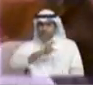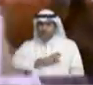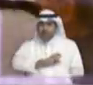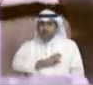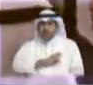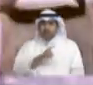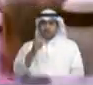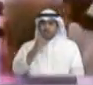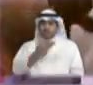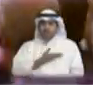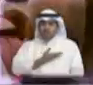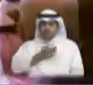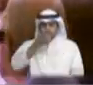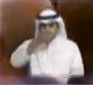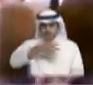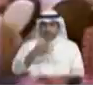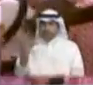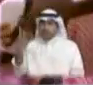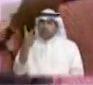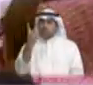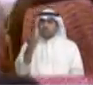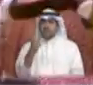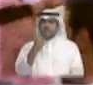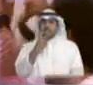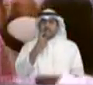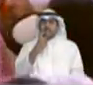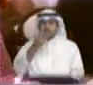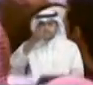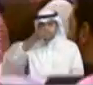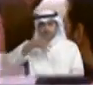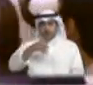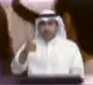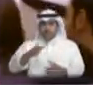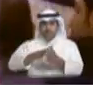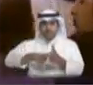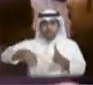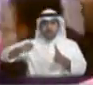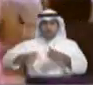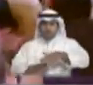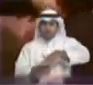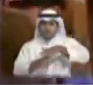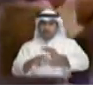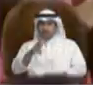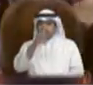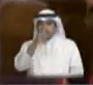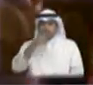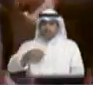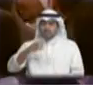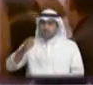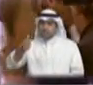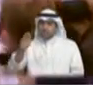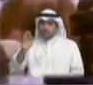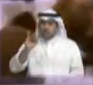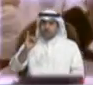عن عمر ناهز 75 عاما. هو رئيس مجلس الأمة السابق جاسم محمد عبد